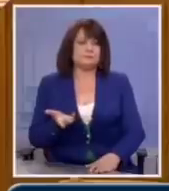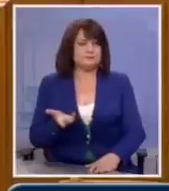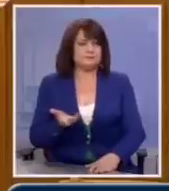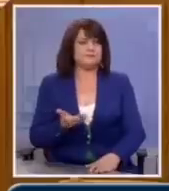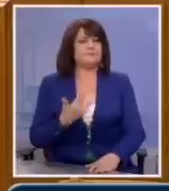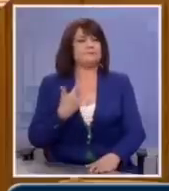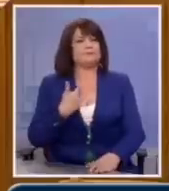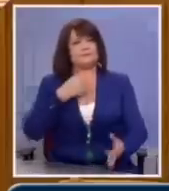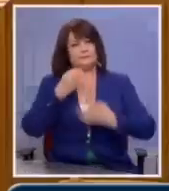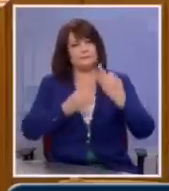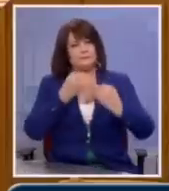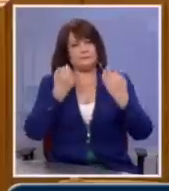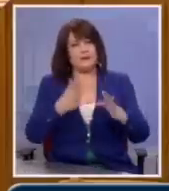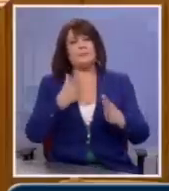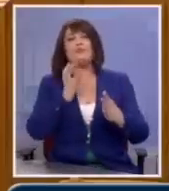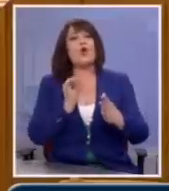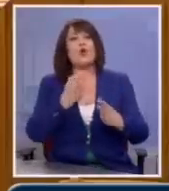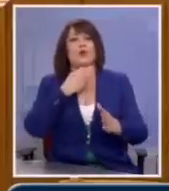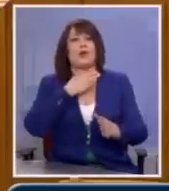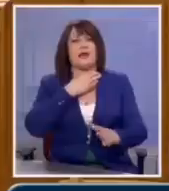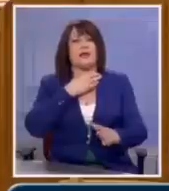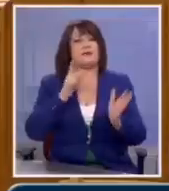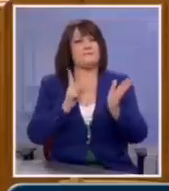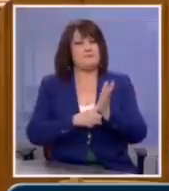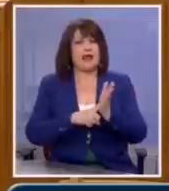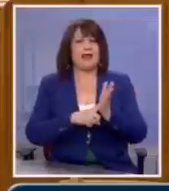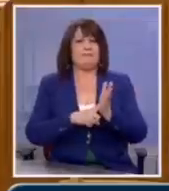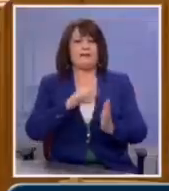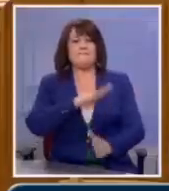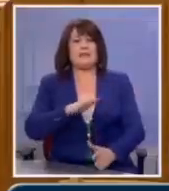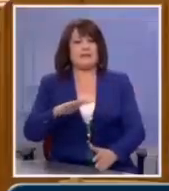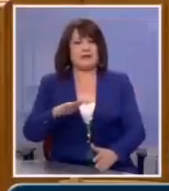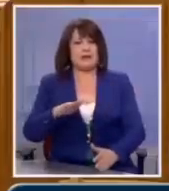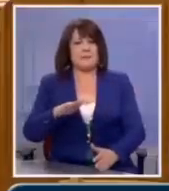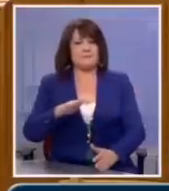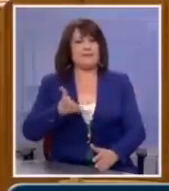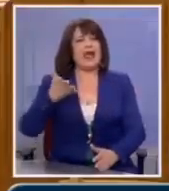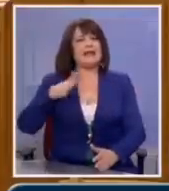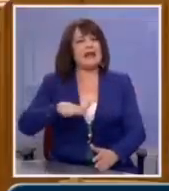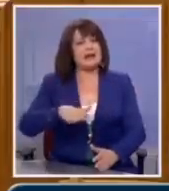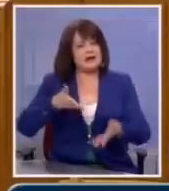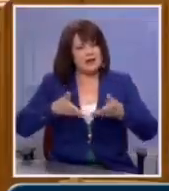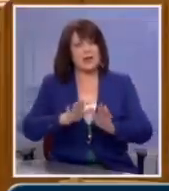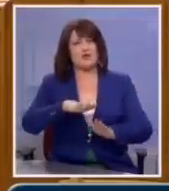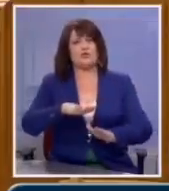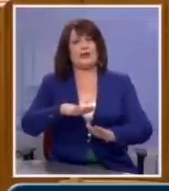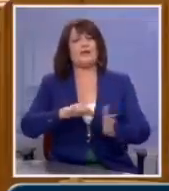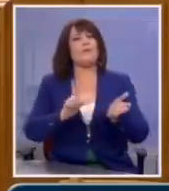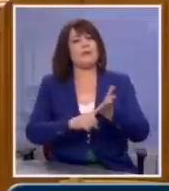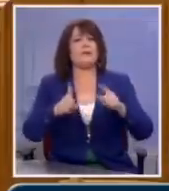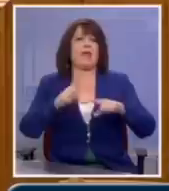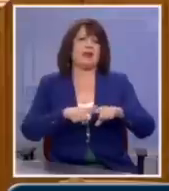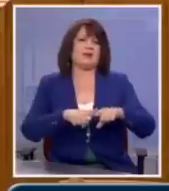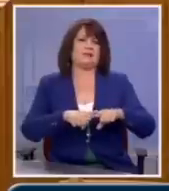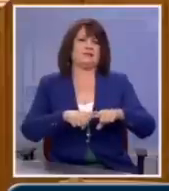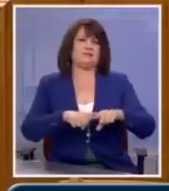αφού επιχειρηματολόγησα γιατί υπάρχει ανάγκη στα μη παιδιά, τα ανήλικα που γεννιούνται να αποτελούν, στην Ελλάδα